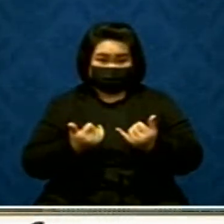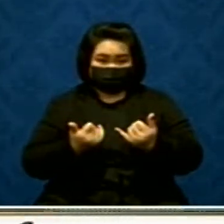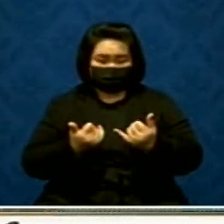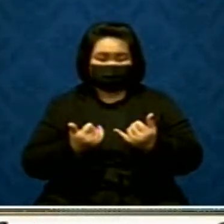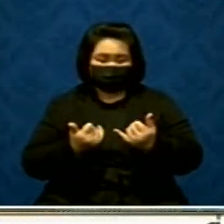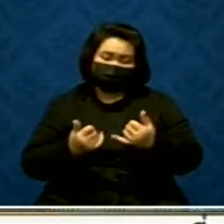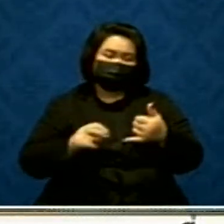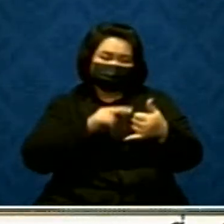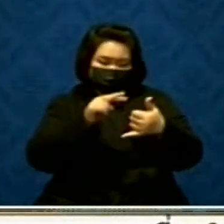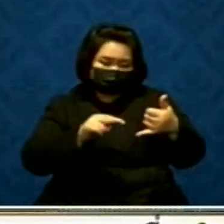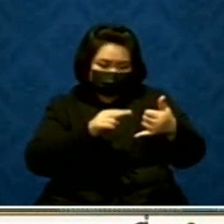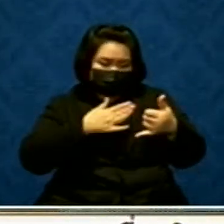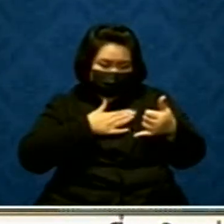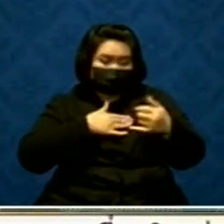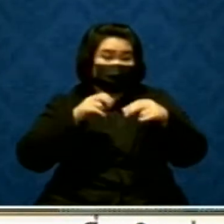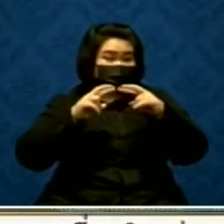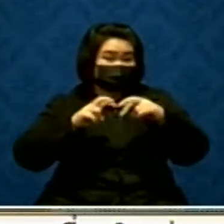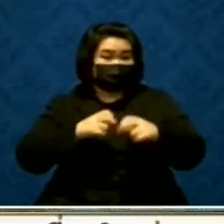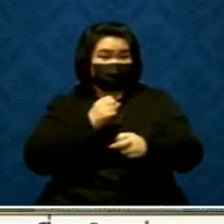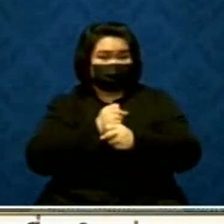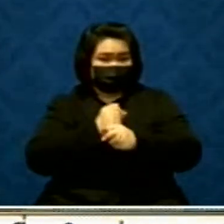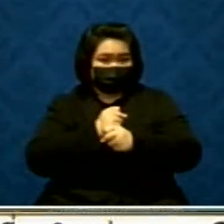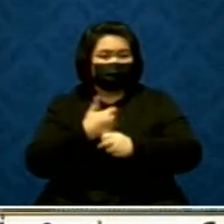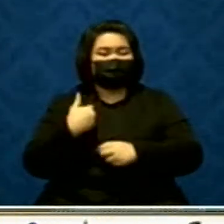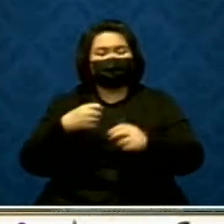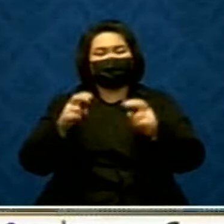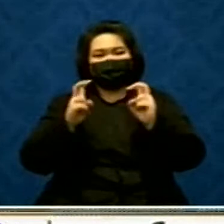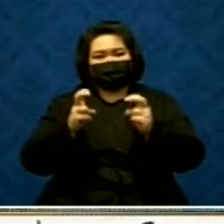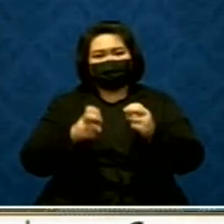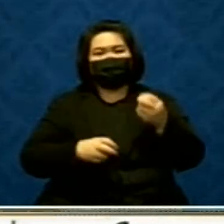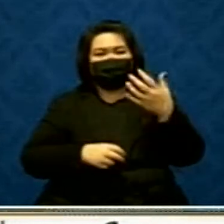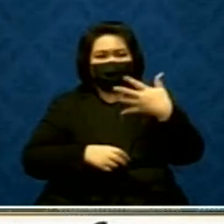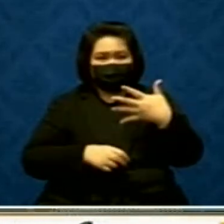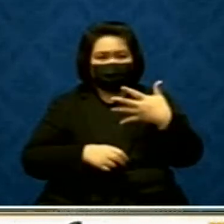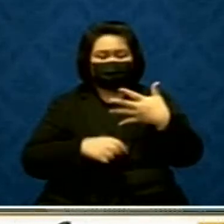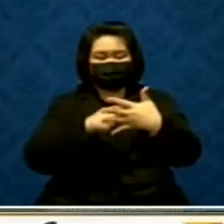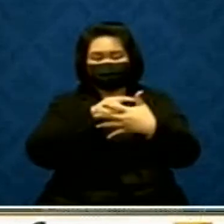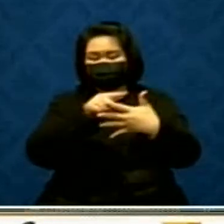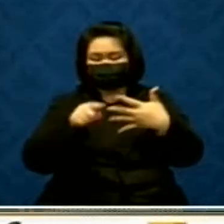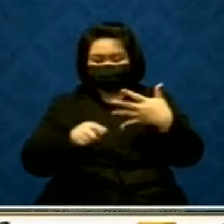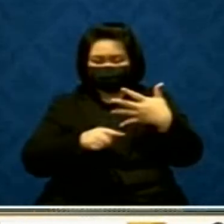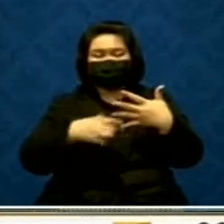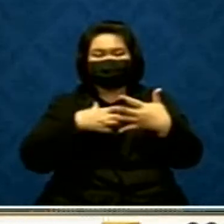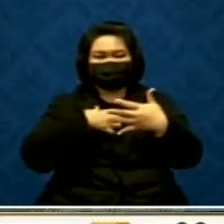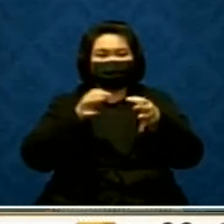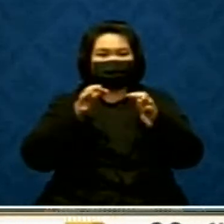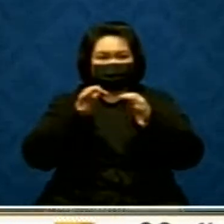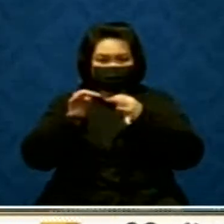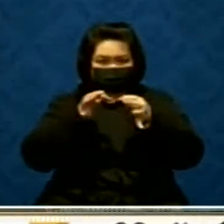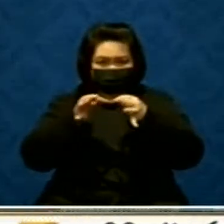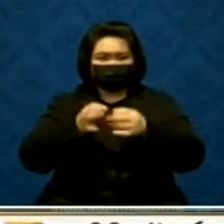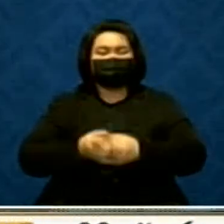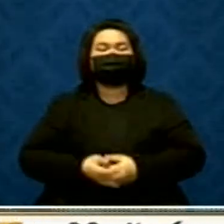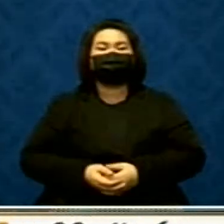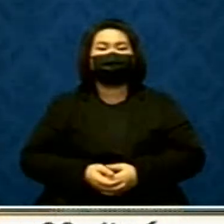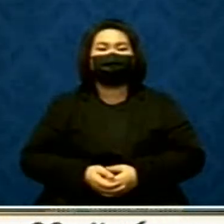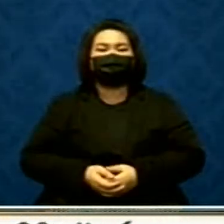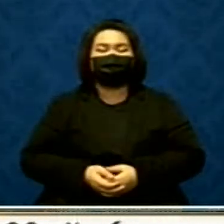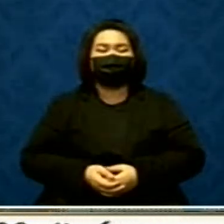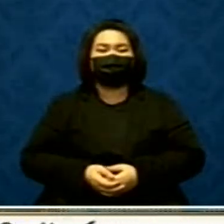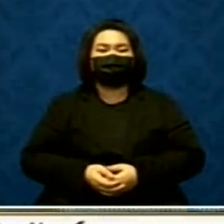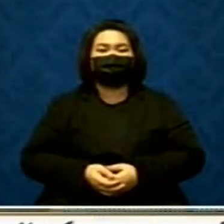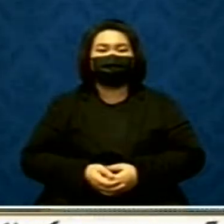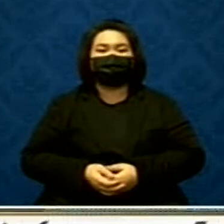ครับก็มี5ประเด็นนะครับที่ผมอยากจะเรียนชี้แจงประเด็นแรกนะครับต้องเรียนว่